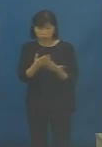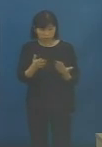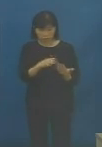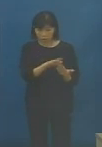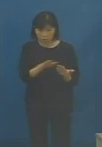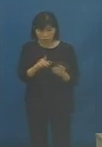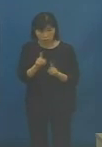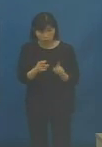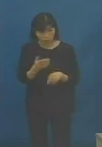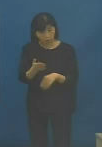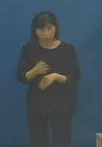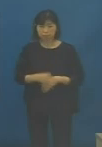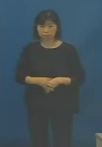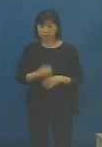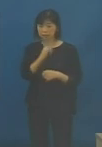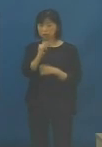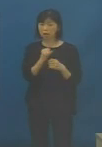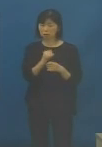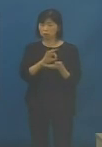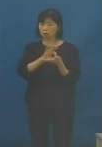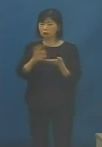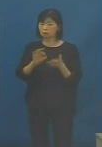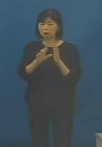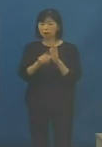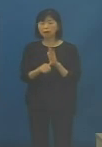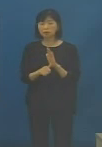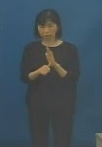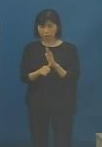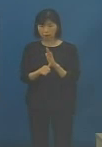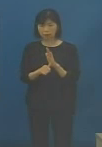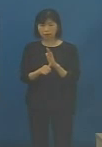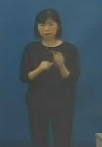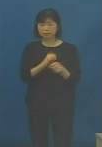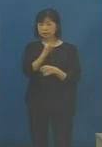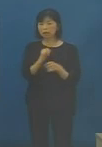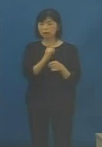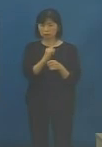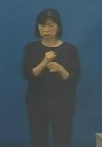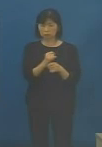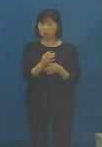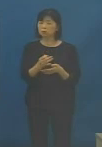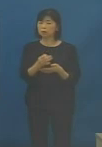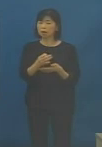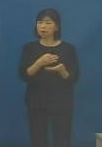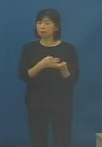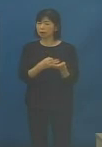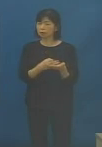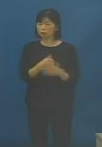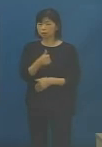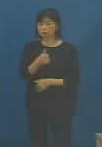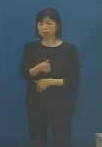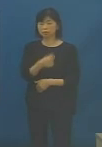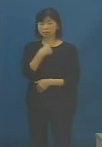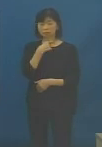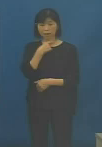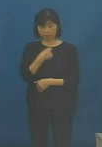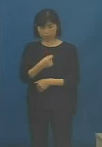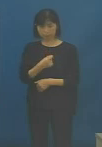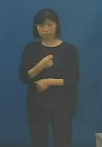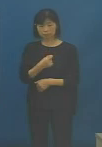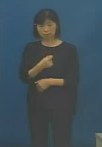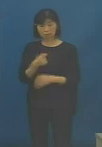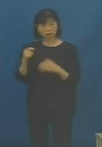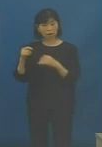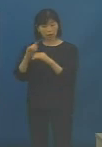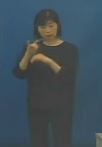でそれをそのネットで入手されるのであればネットの販売もやはり同じように、禁止したいということで議